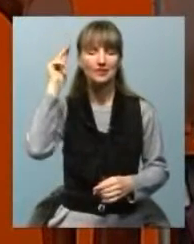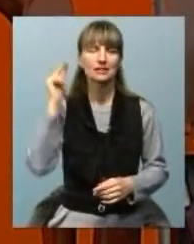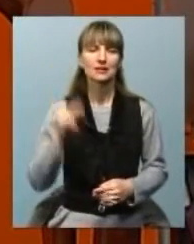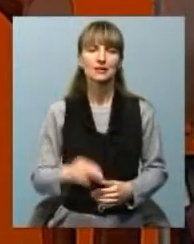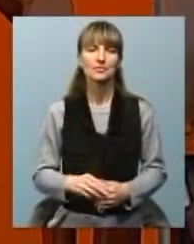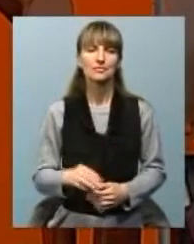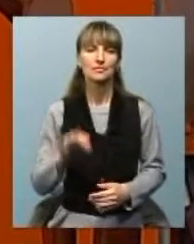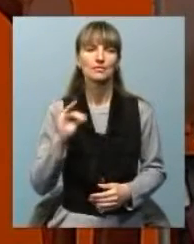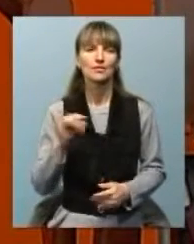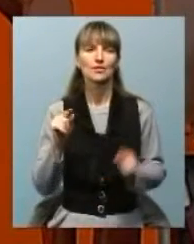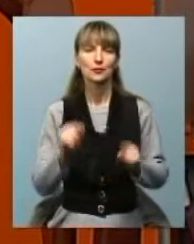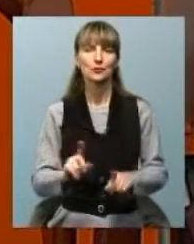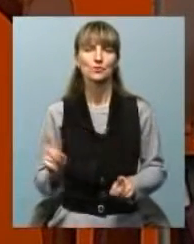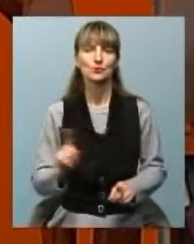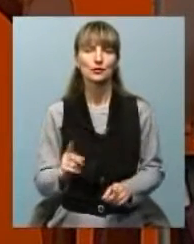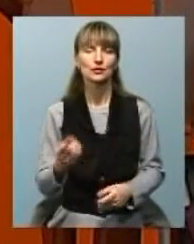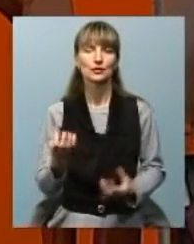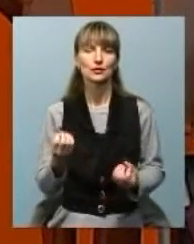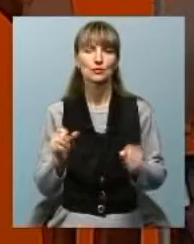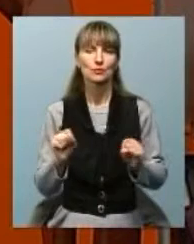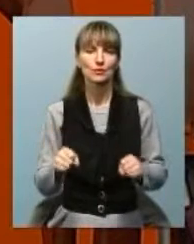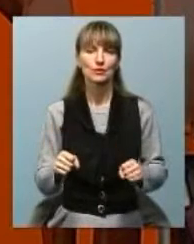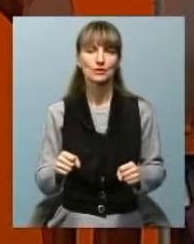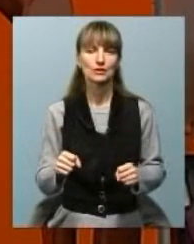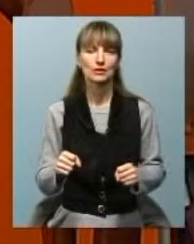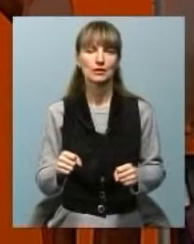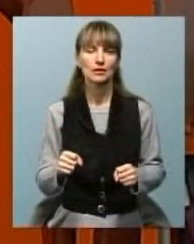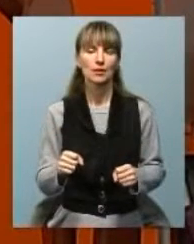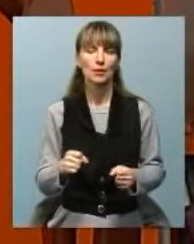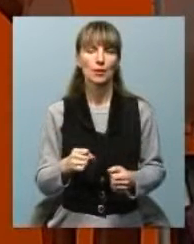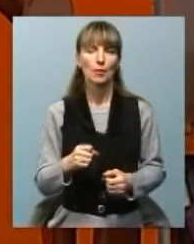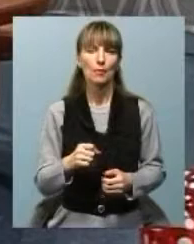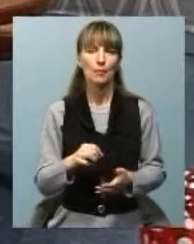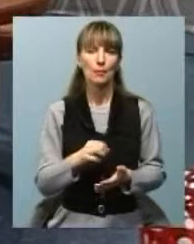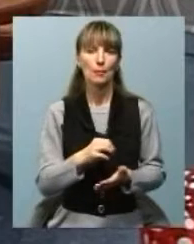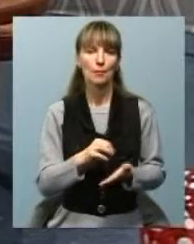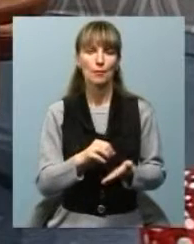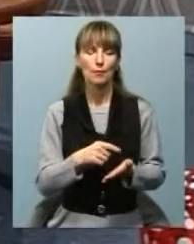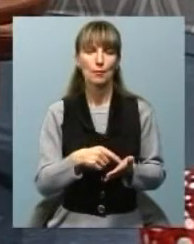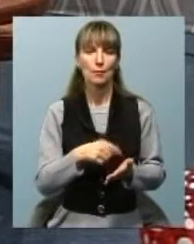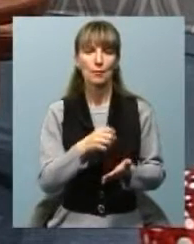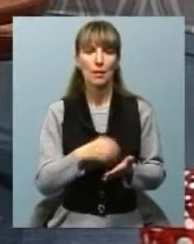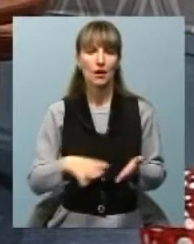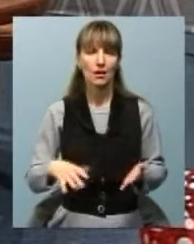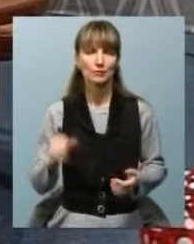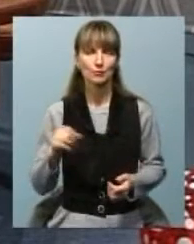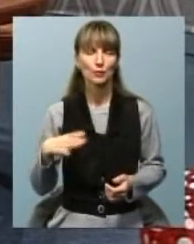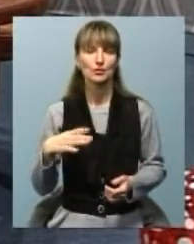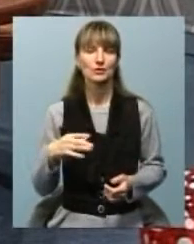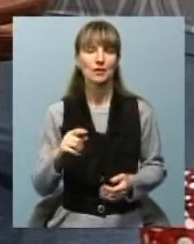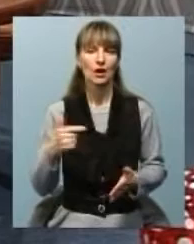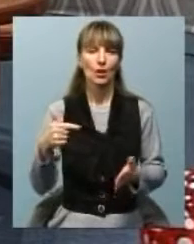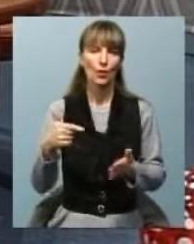вчитися, і тому що ще можна поранитися. Дійсно, отже, голкою дуже часто можна